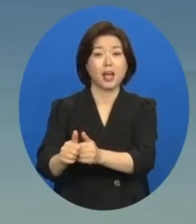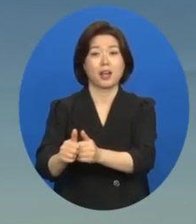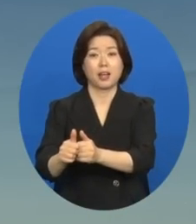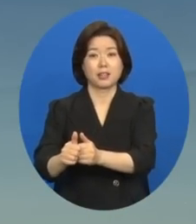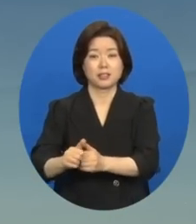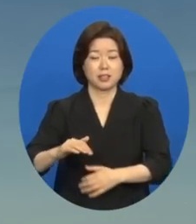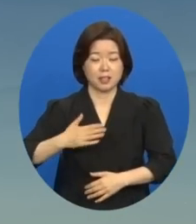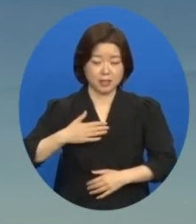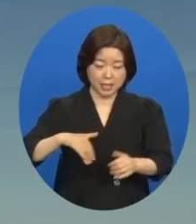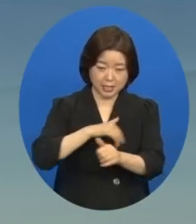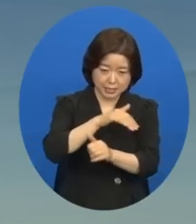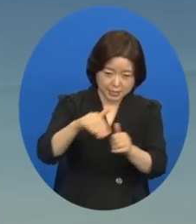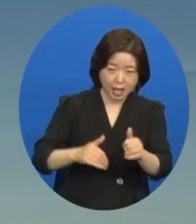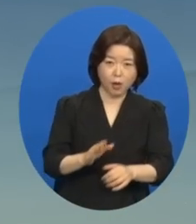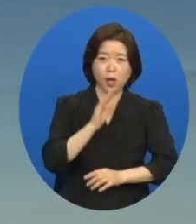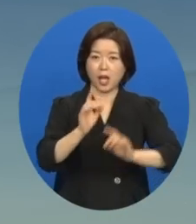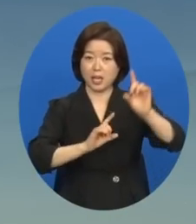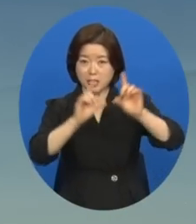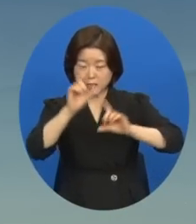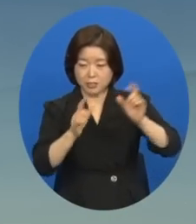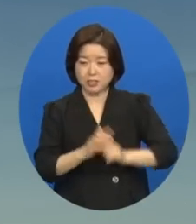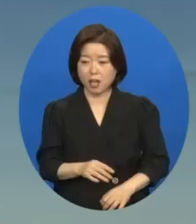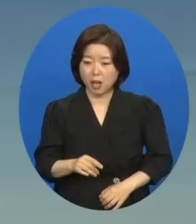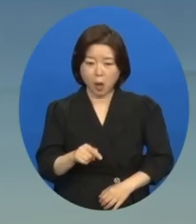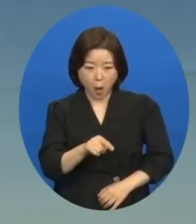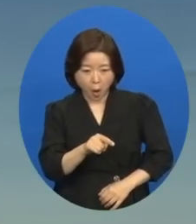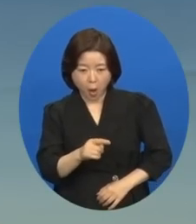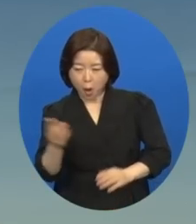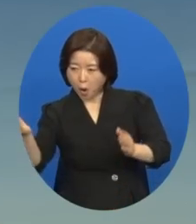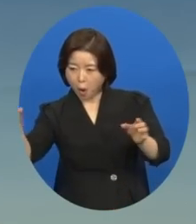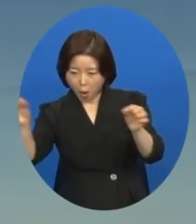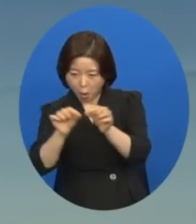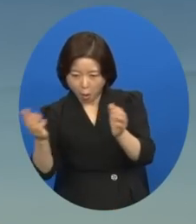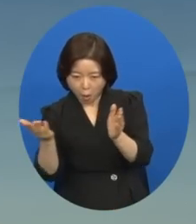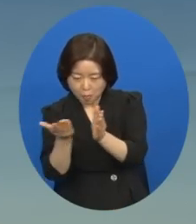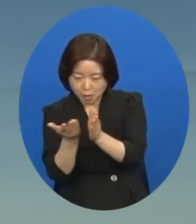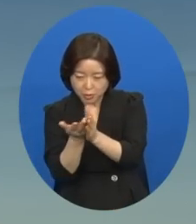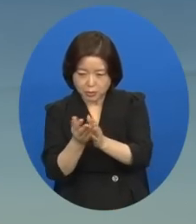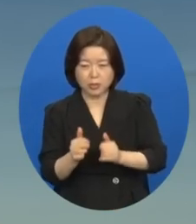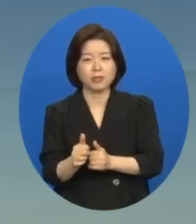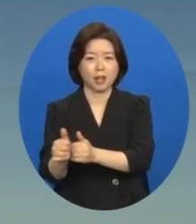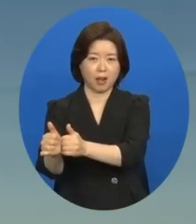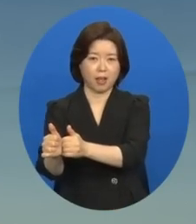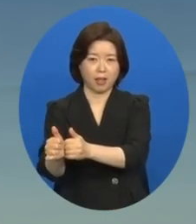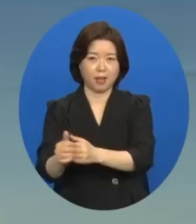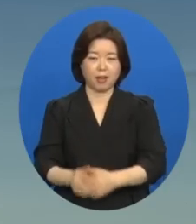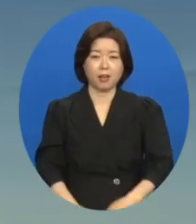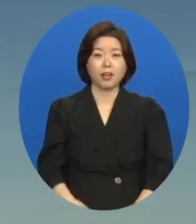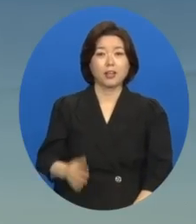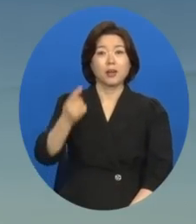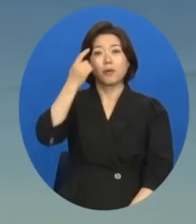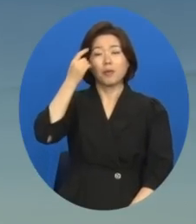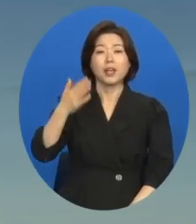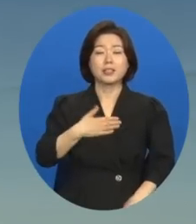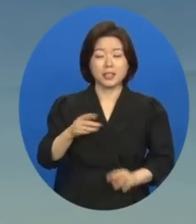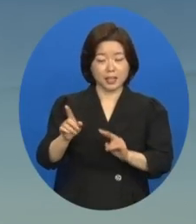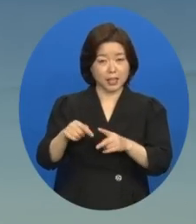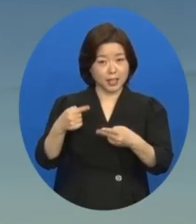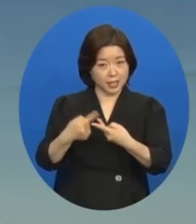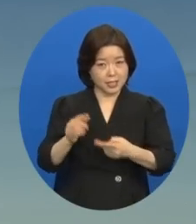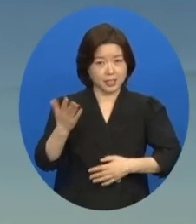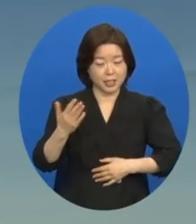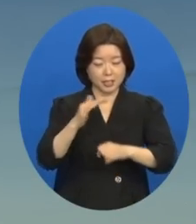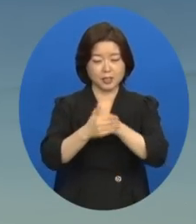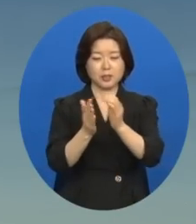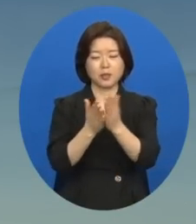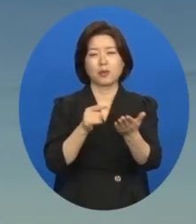우리의 상황과 현상을 살아가게 돼요. 이것이 성령 충만이에요. 제가 왜 이렇게 해석하는지 성경 말씀에